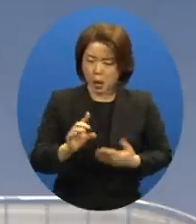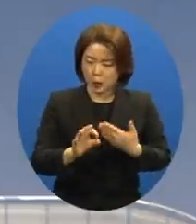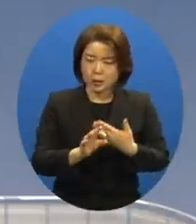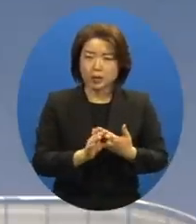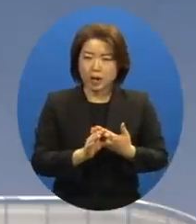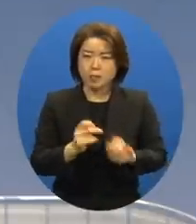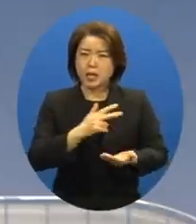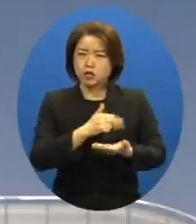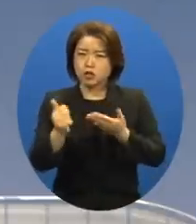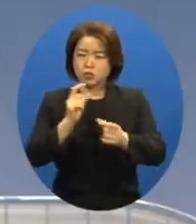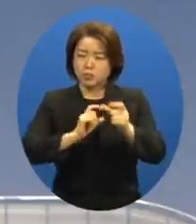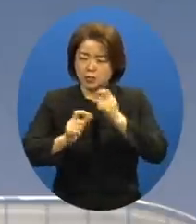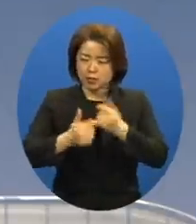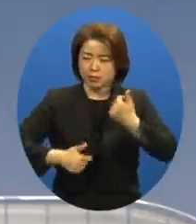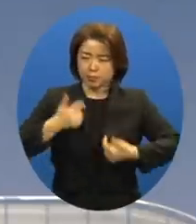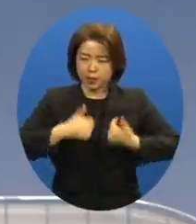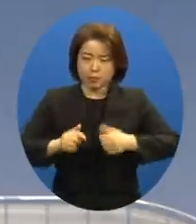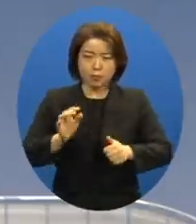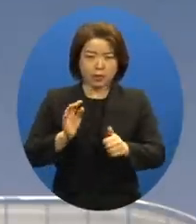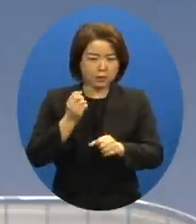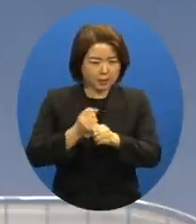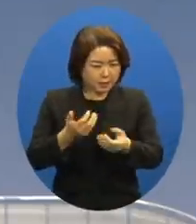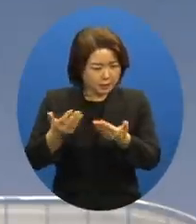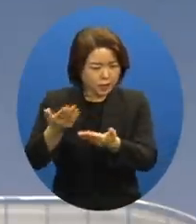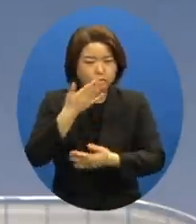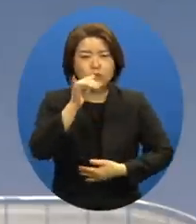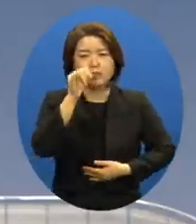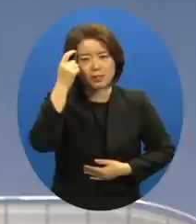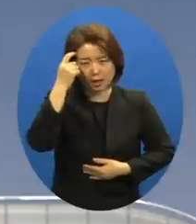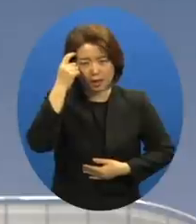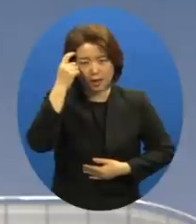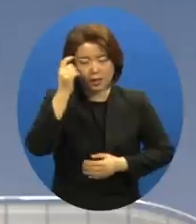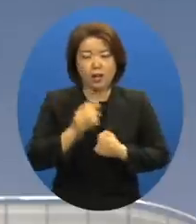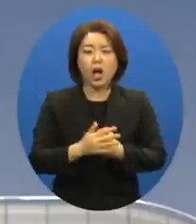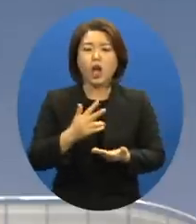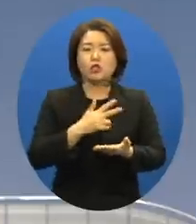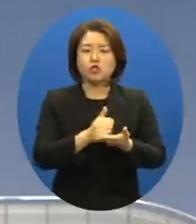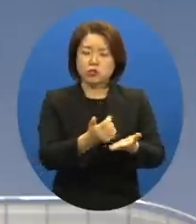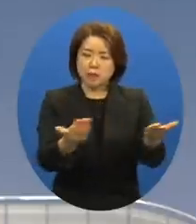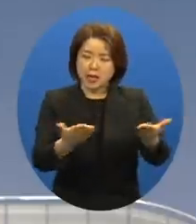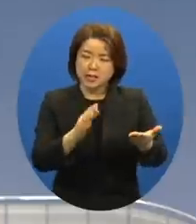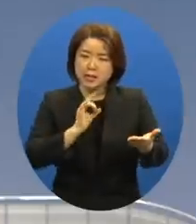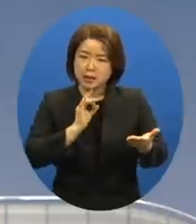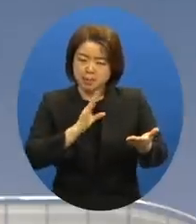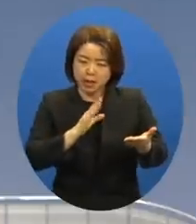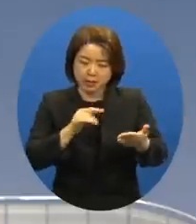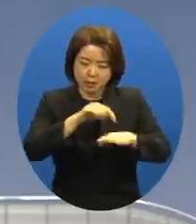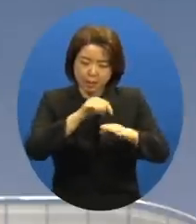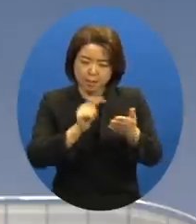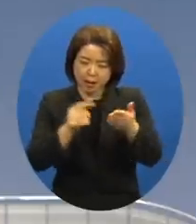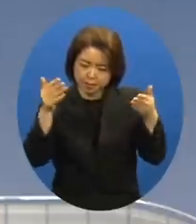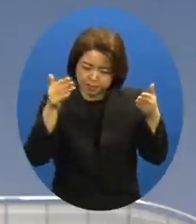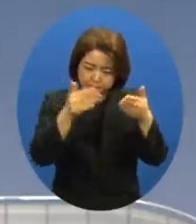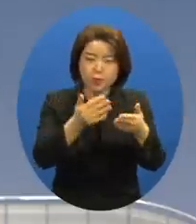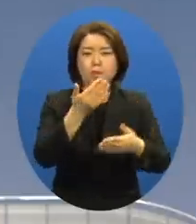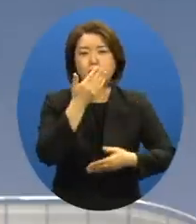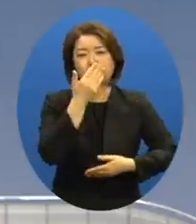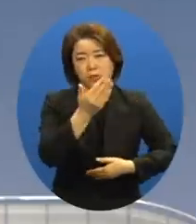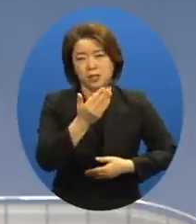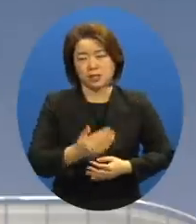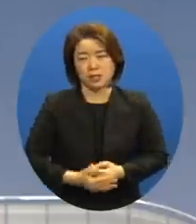주님을 기쁘시게 할 수 있을까 주님의 일에만 마음을 쓸 수 있을 것입니다